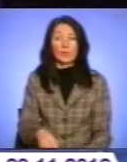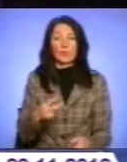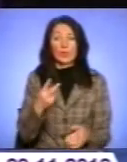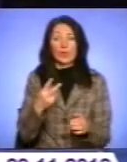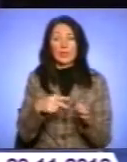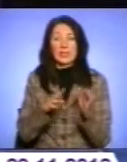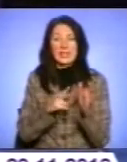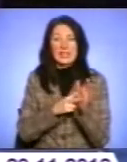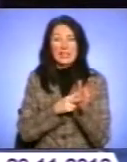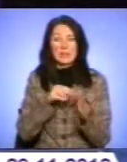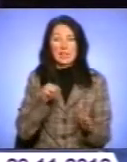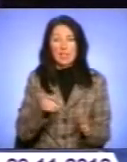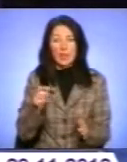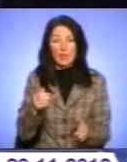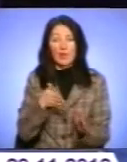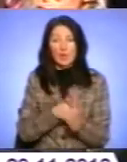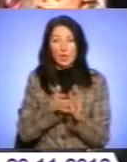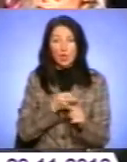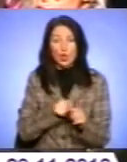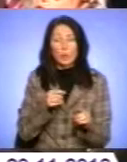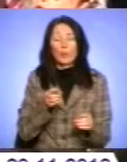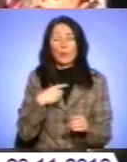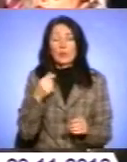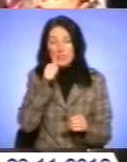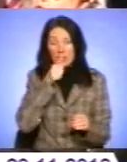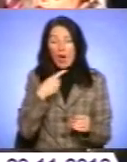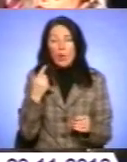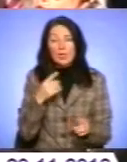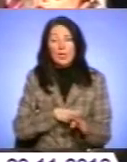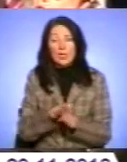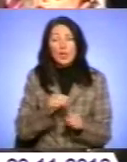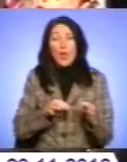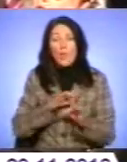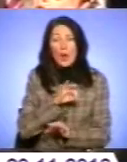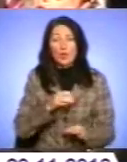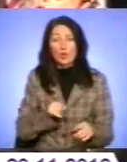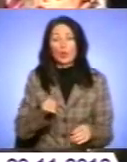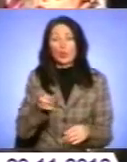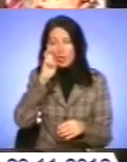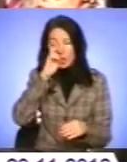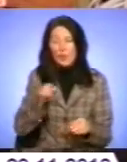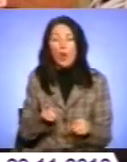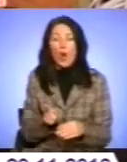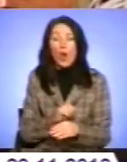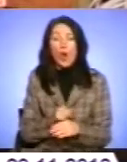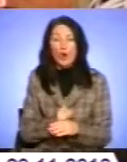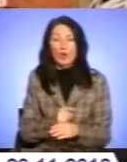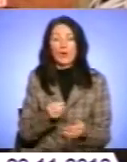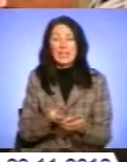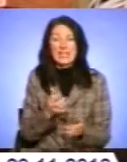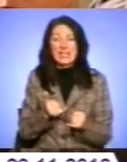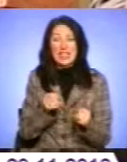Дев'ятсот 7 тисяч гривень виділено цього місяця в області на реалізацію проекту щодо державного регулювання цін на медикаменти для хворих на